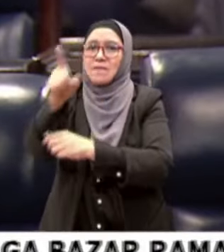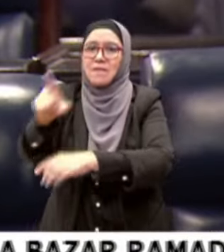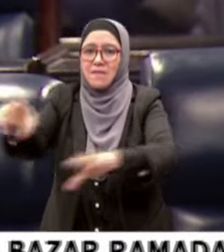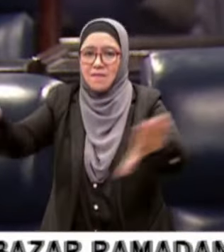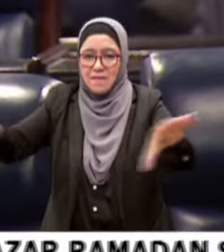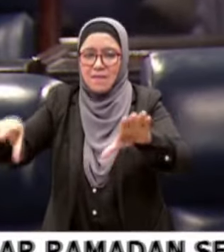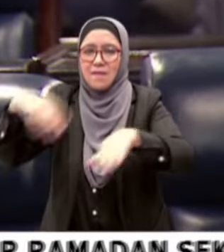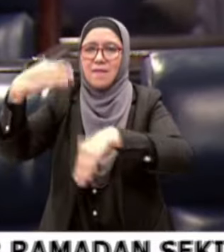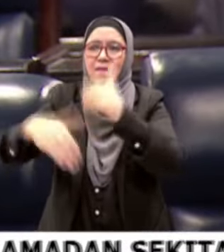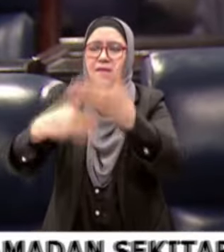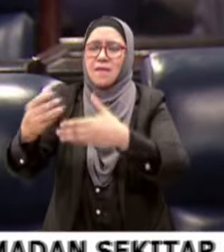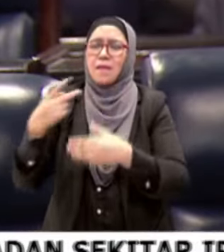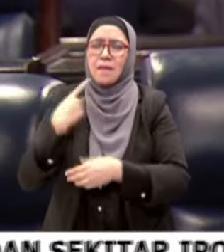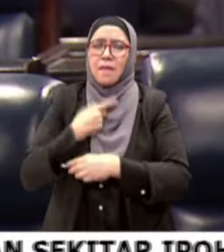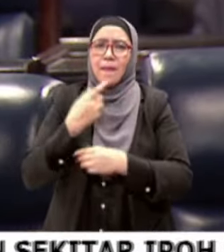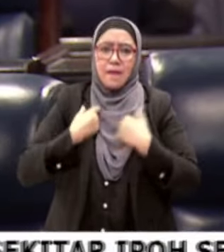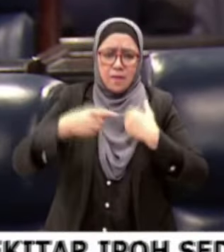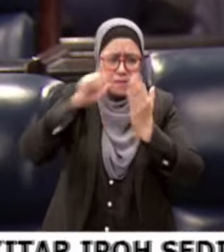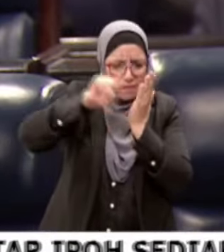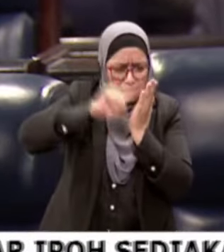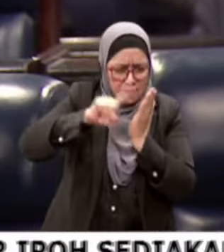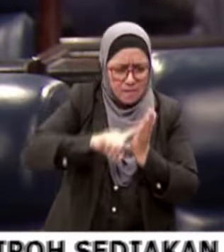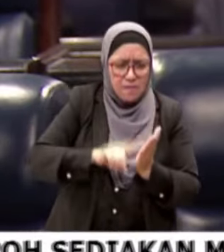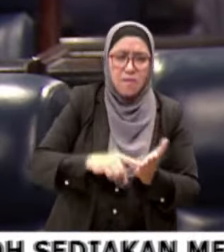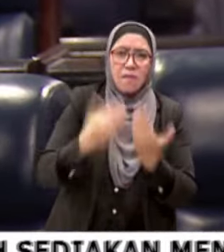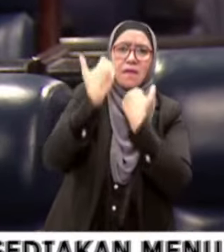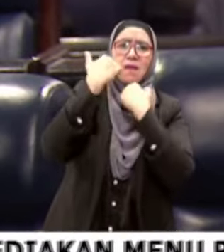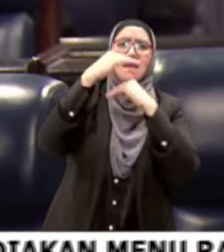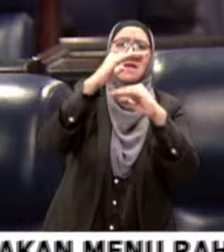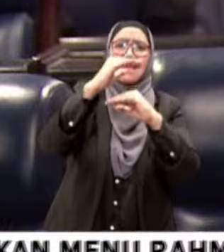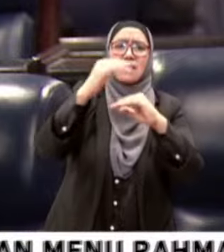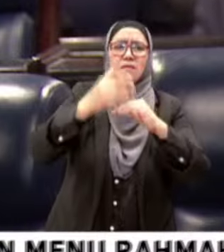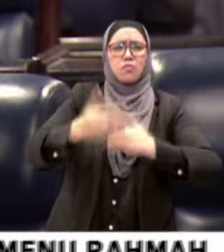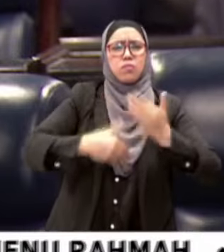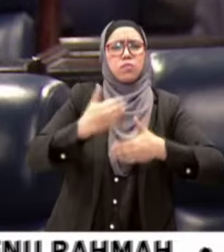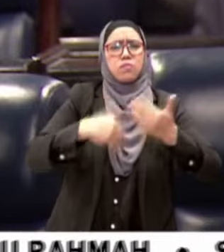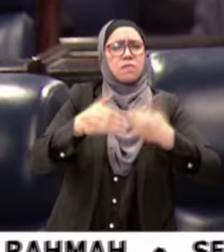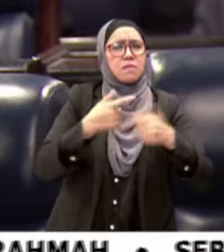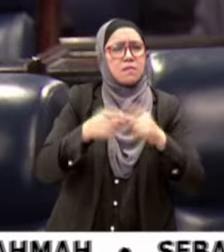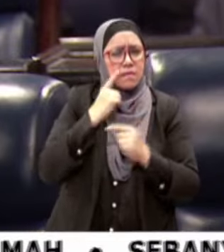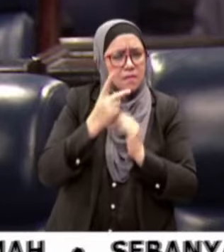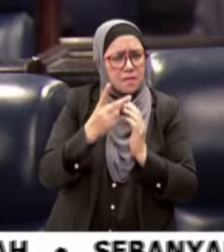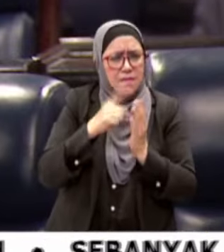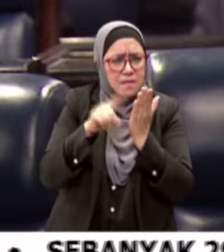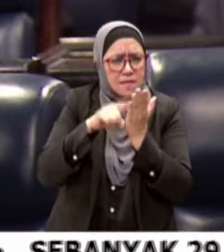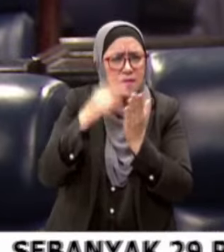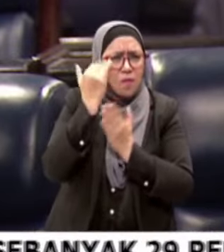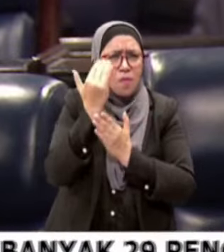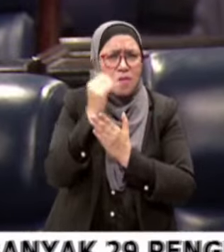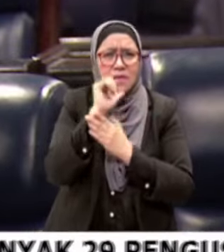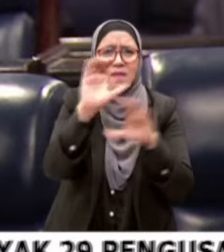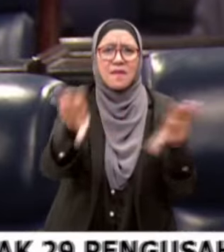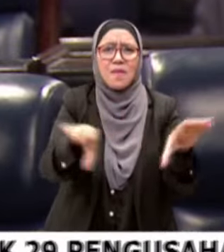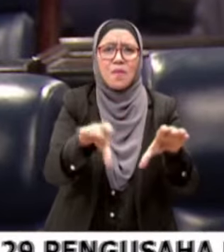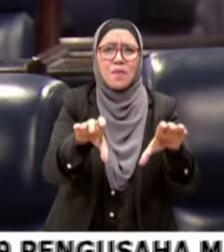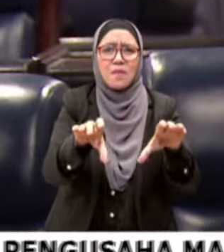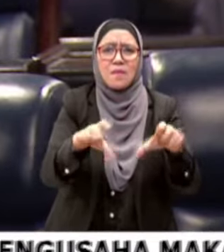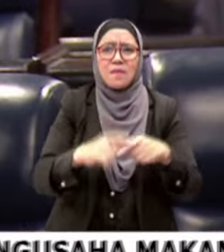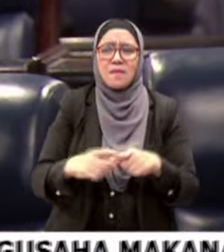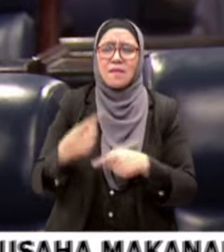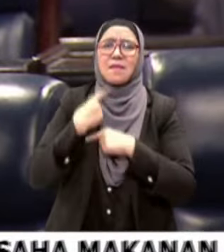nih selidik status pelaksanaan untuk cari Kenapa mereka tidak dilaksanakan dan